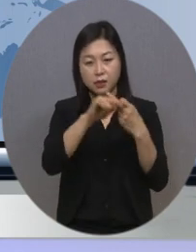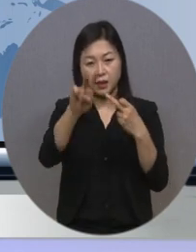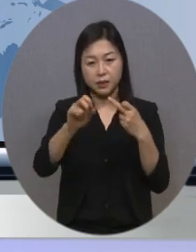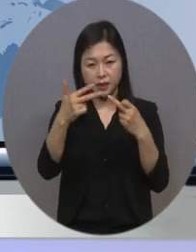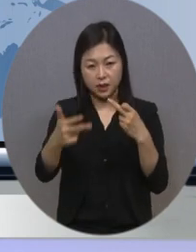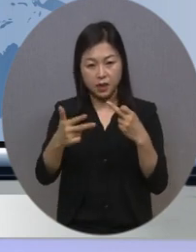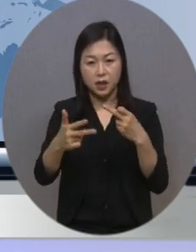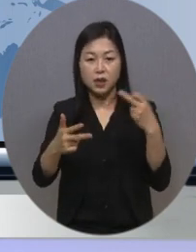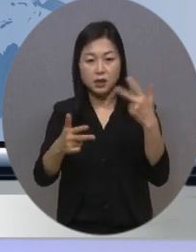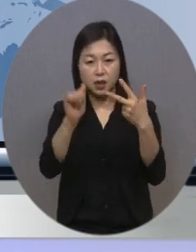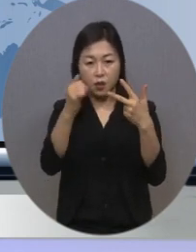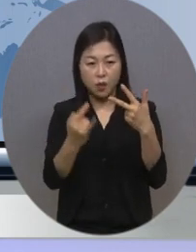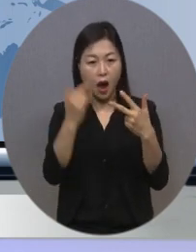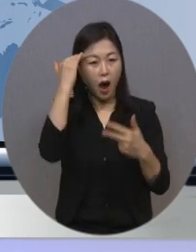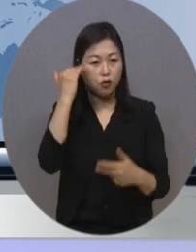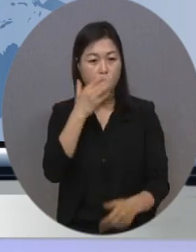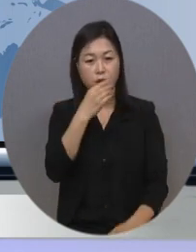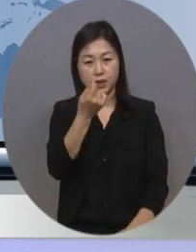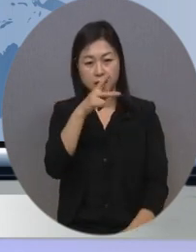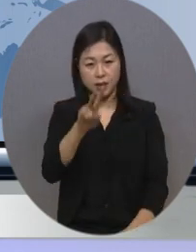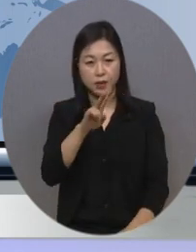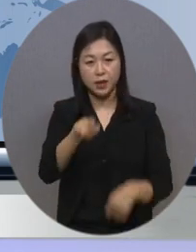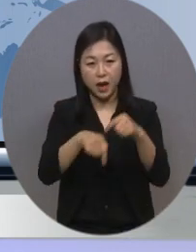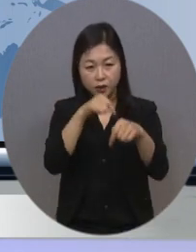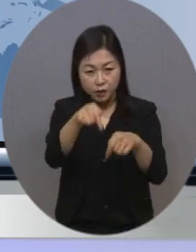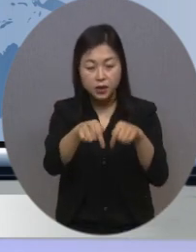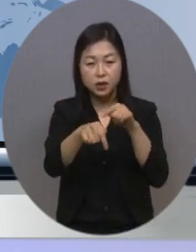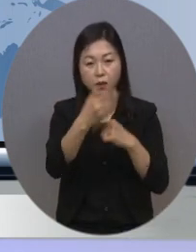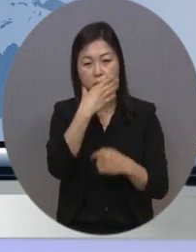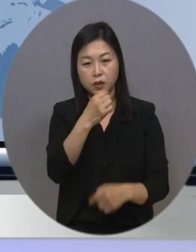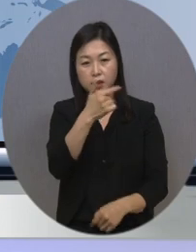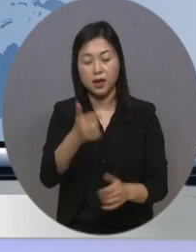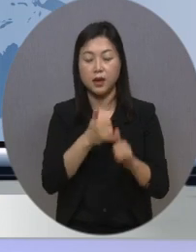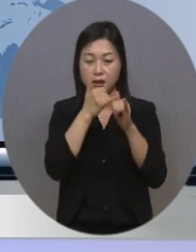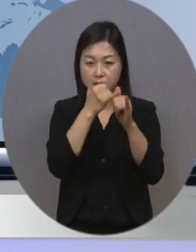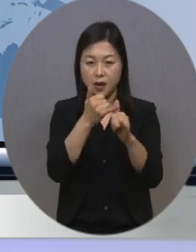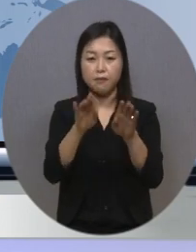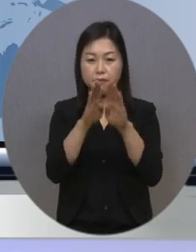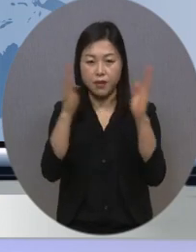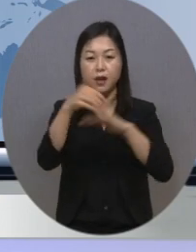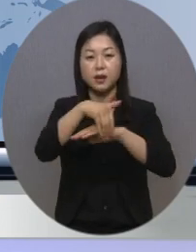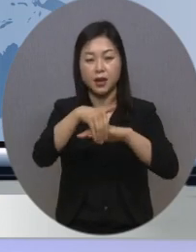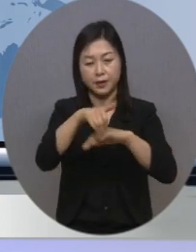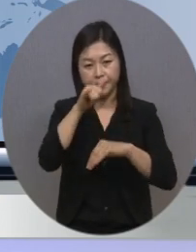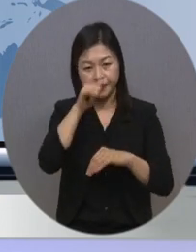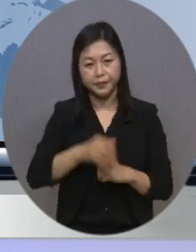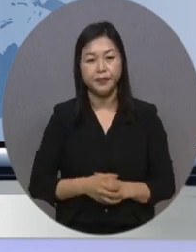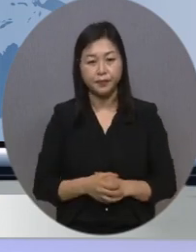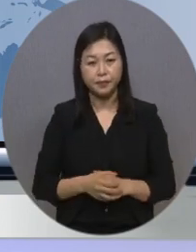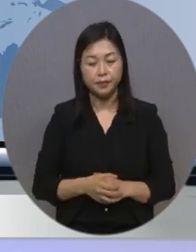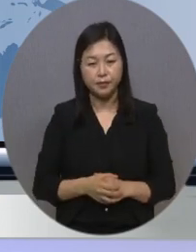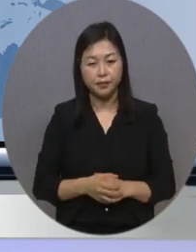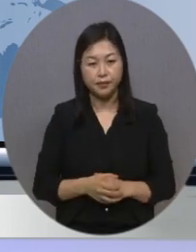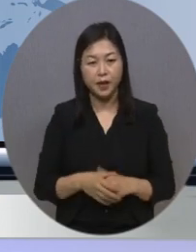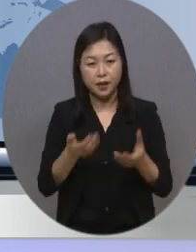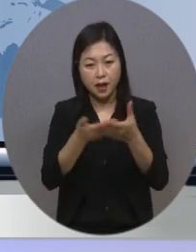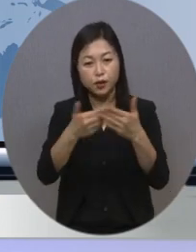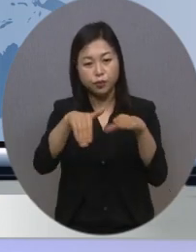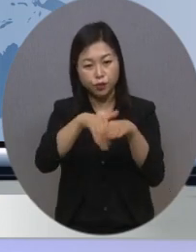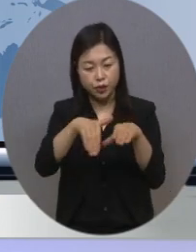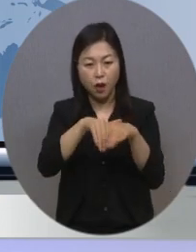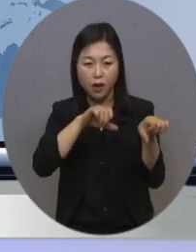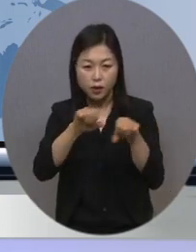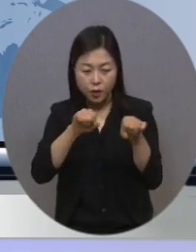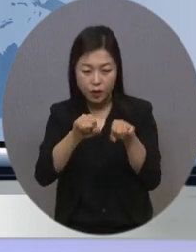27일 제7회 대한민국 복지TV 나눔 실천 복지 대상이 진행될 예정인데요. 나눔 문화 확산에 기여한